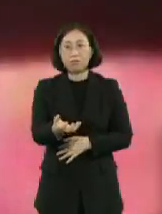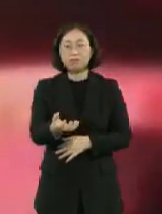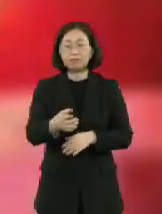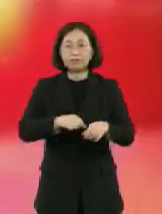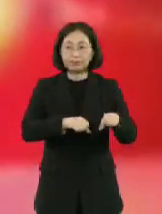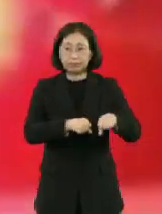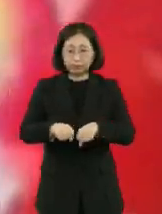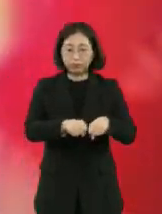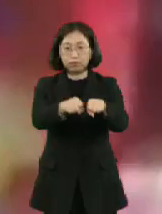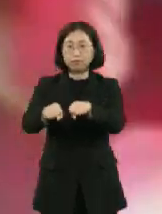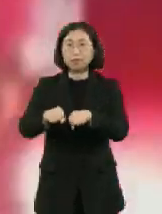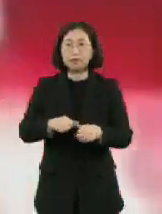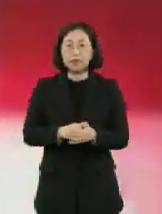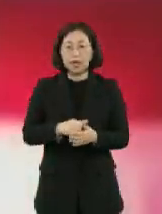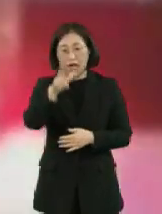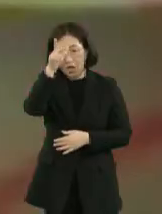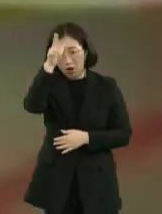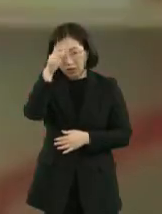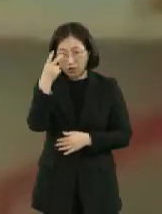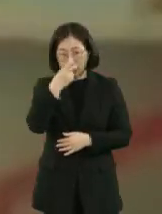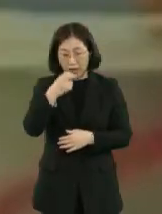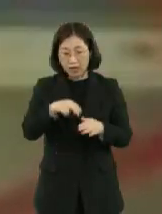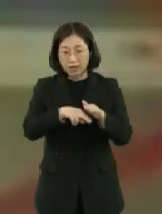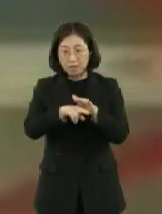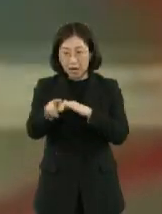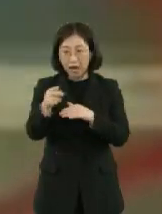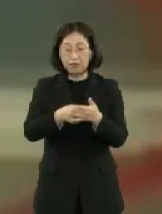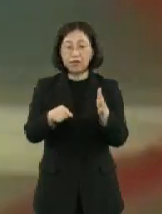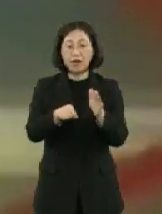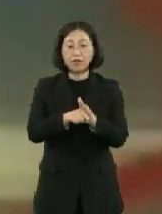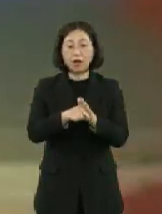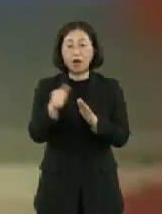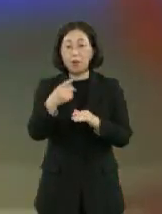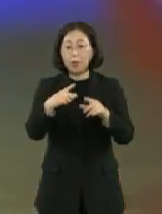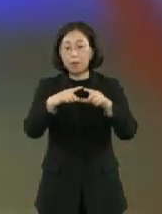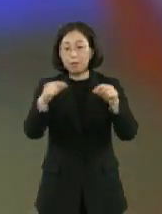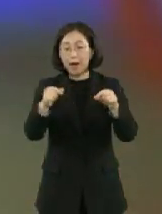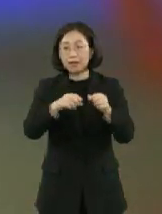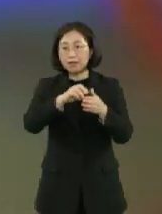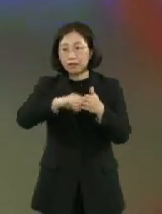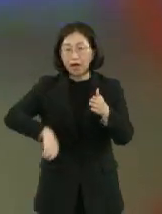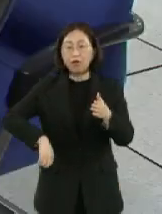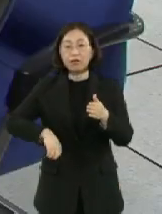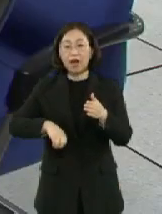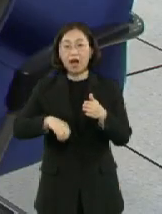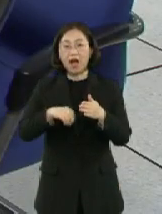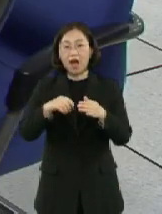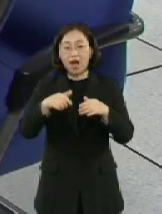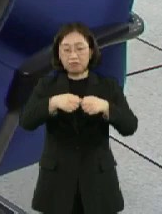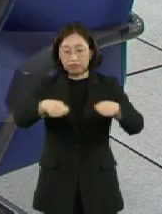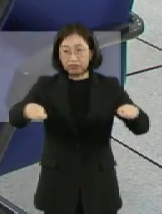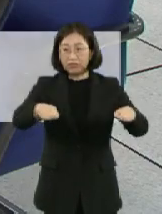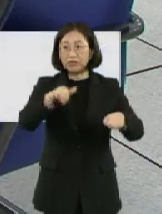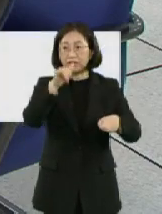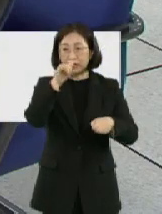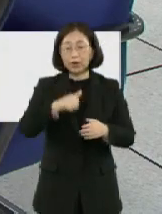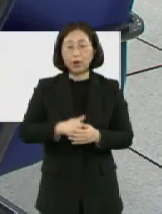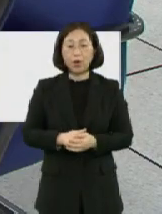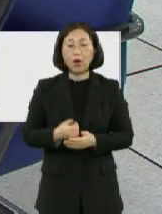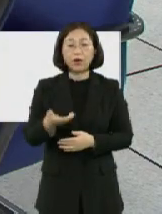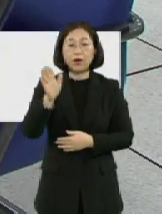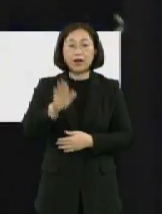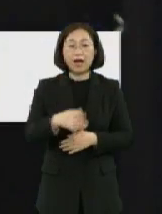전수했습니다. 특히 경찰 추적을 피하려고 번호판을 빼거나 청테이프로 덮기도 했습니다. 하지만 경찰은 지난해